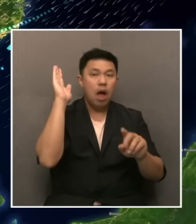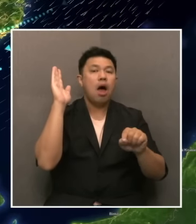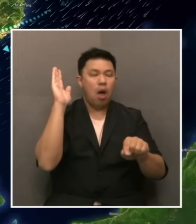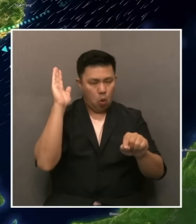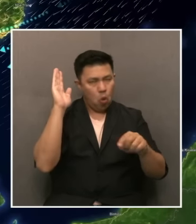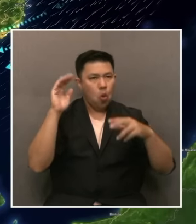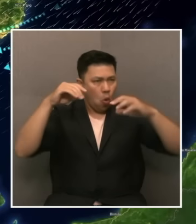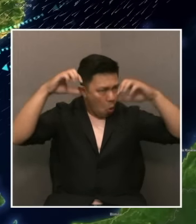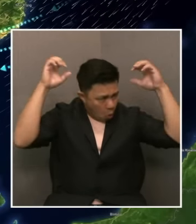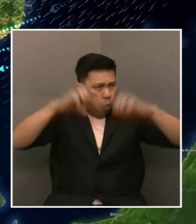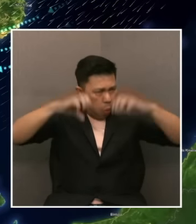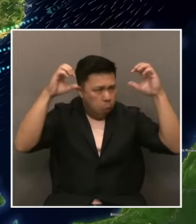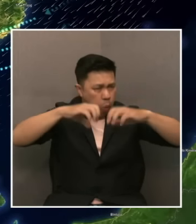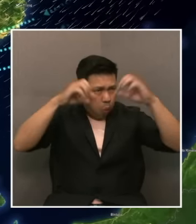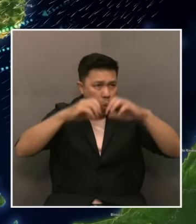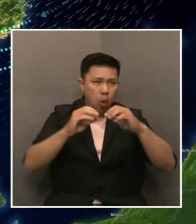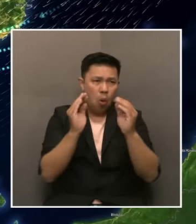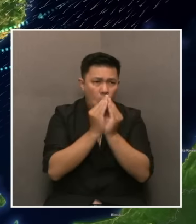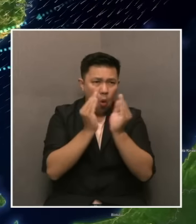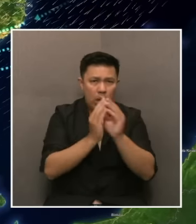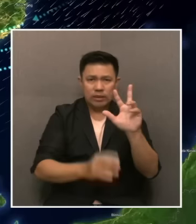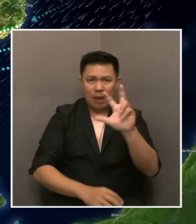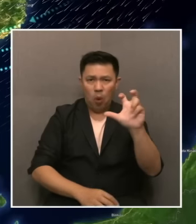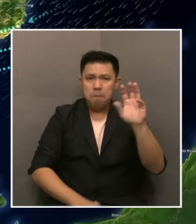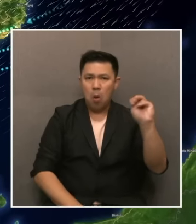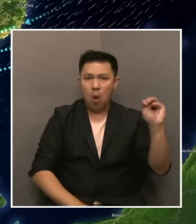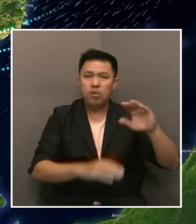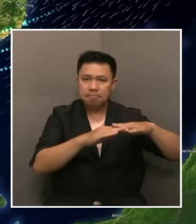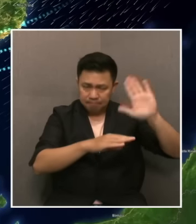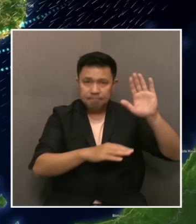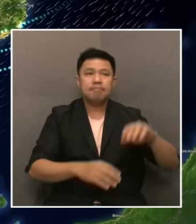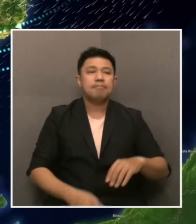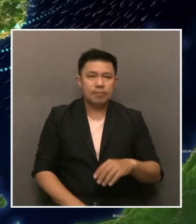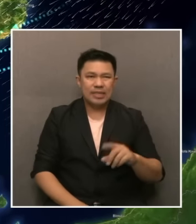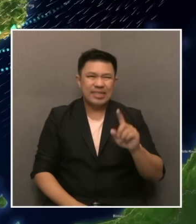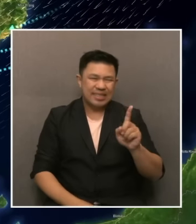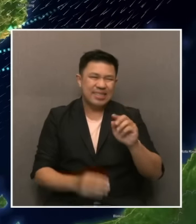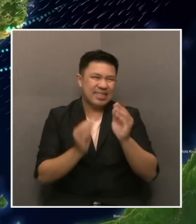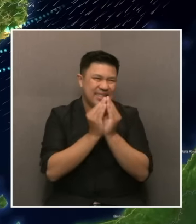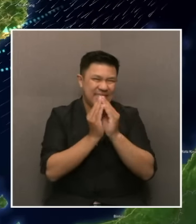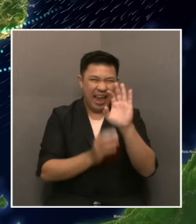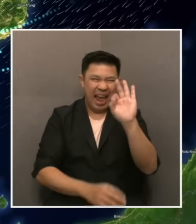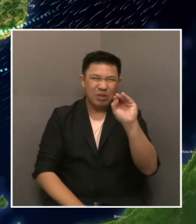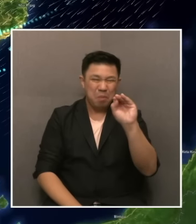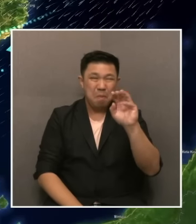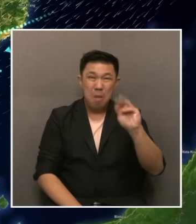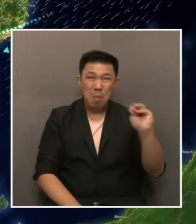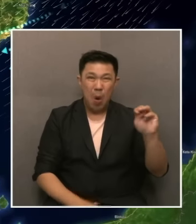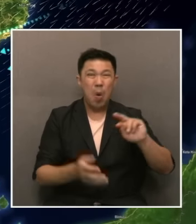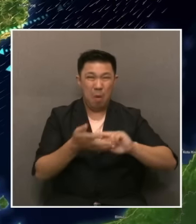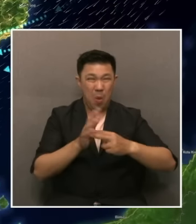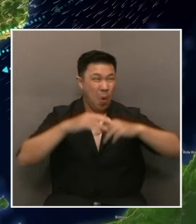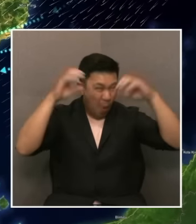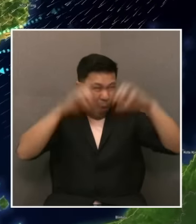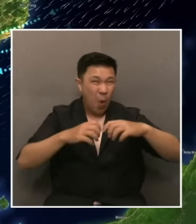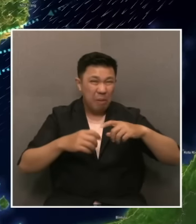กมากครับปริมาณฝนสะสมมากกวา 300mmคื จ ๆ ต้บอกวาแ่ 90mm ข้ไปก็ถอวฝนตกหน